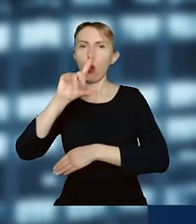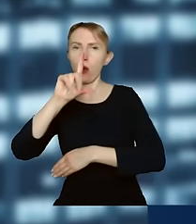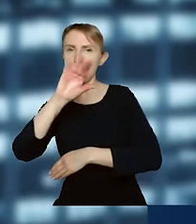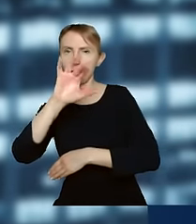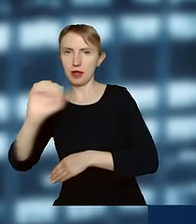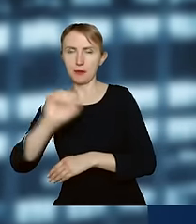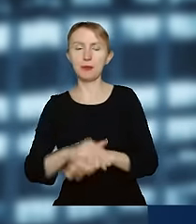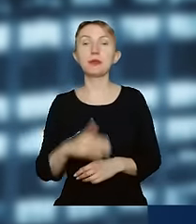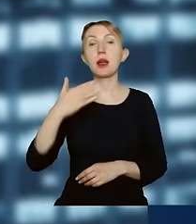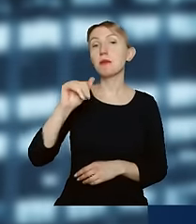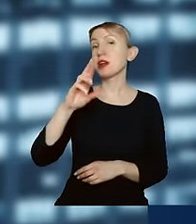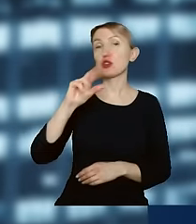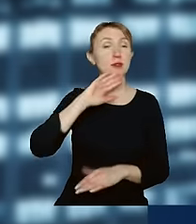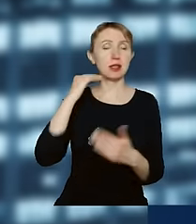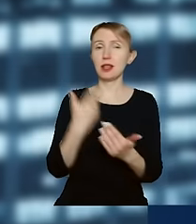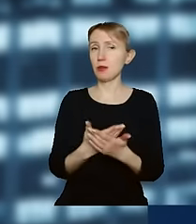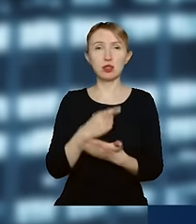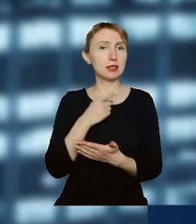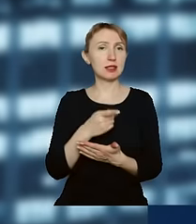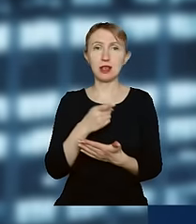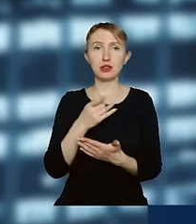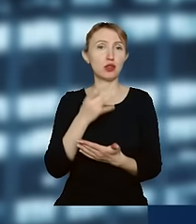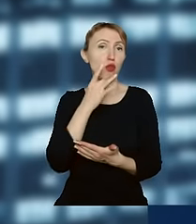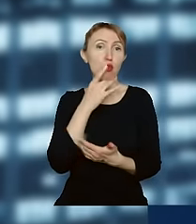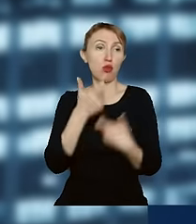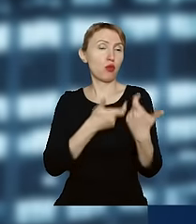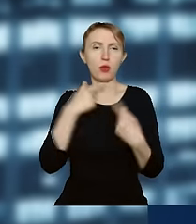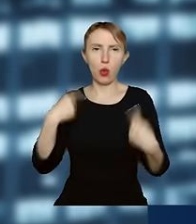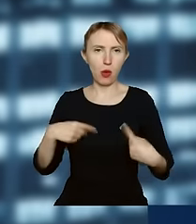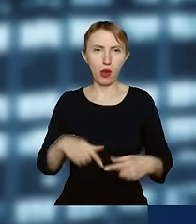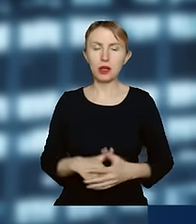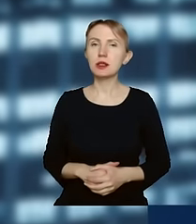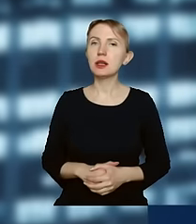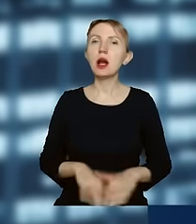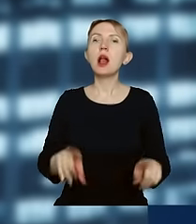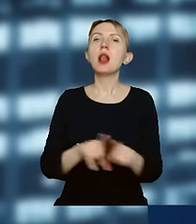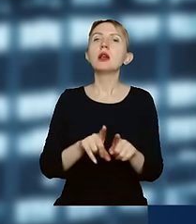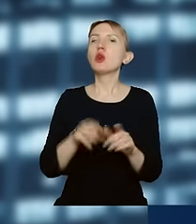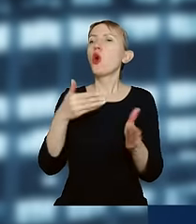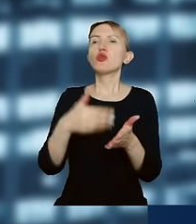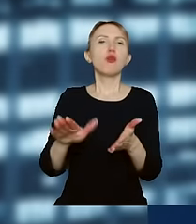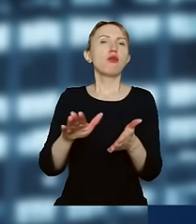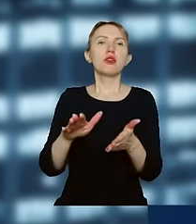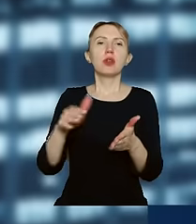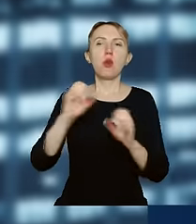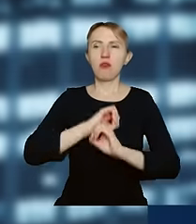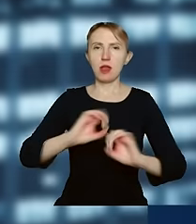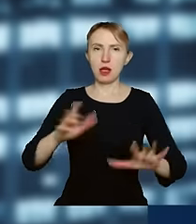Jacek Majchrowski nie przyznaje się do popełnienia zarzucanych mu czynów. Jednocześnie odmówił składania